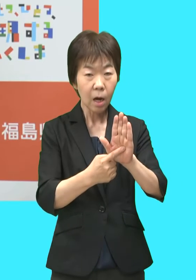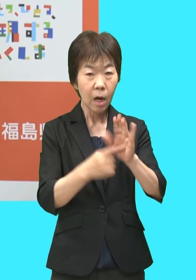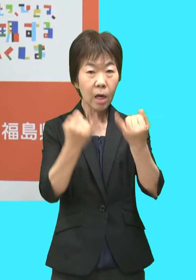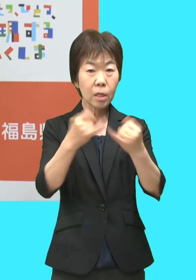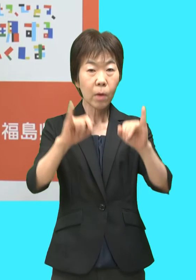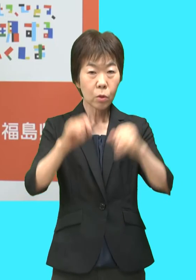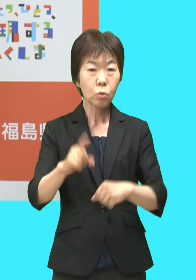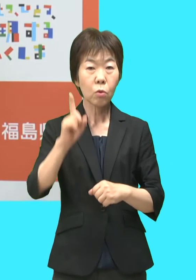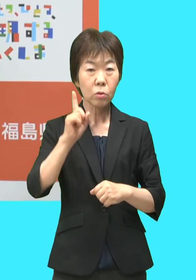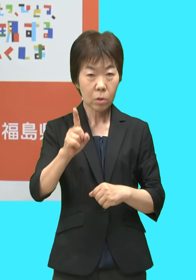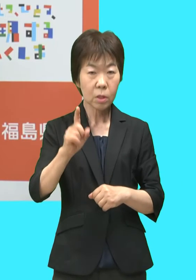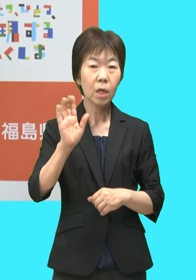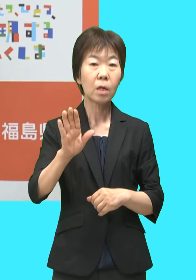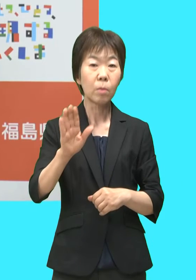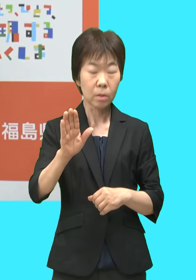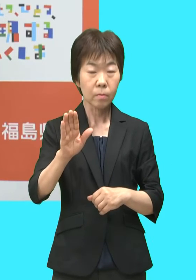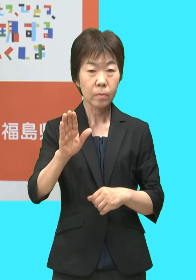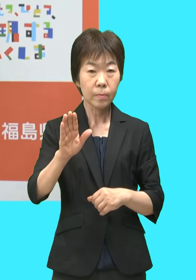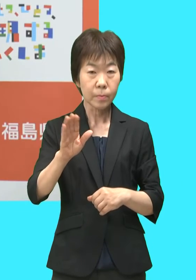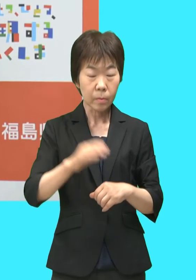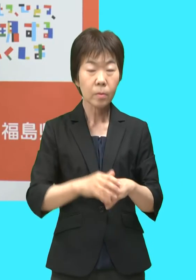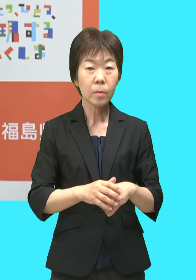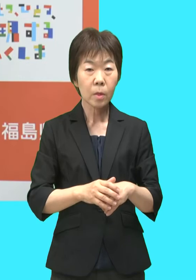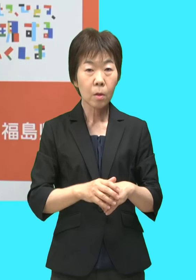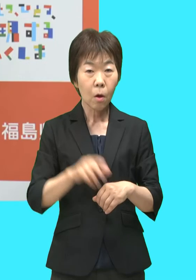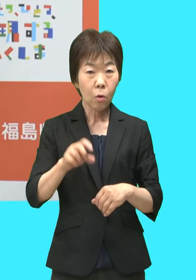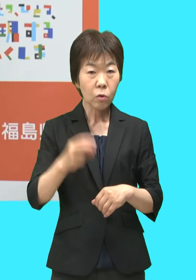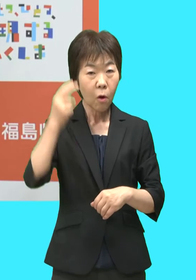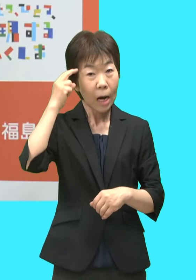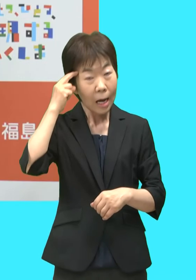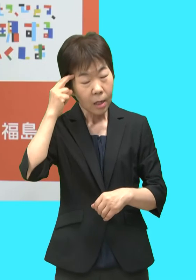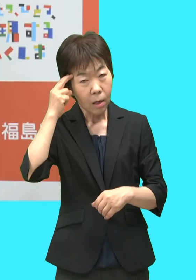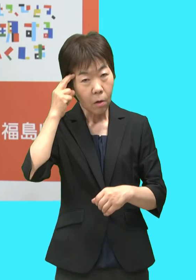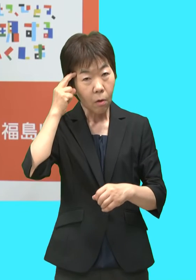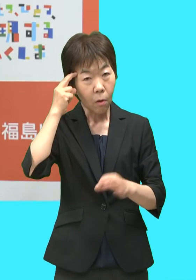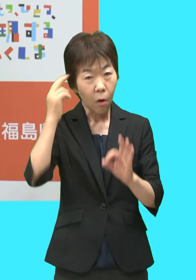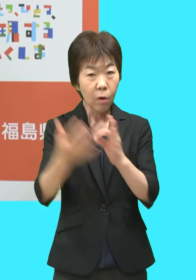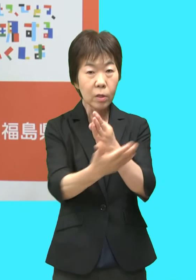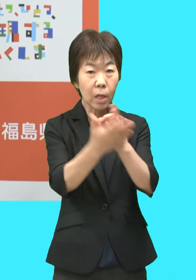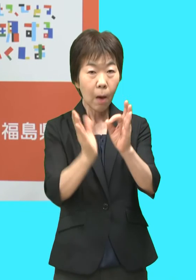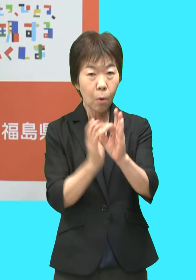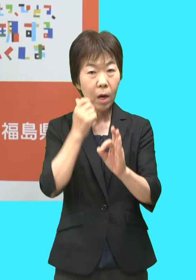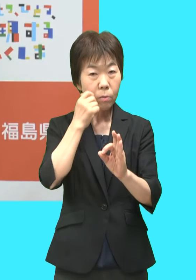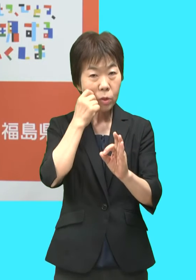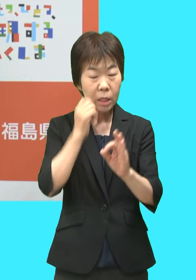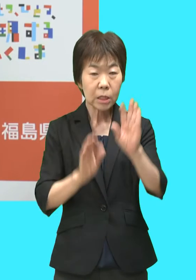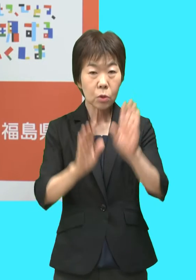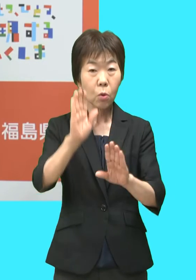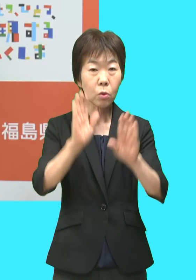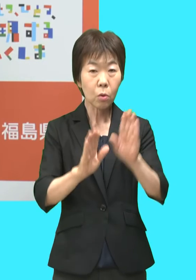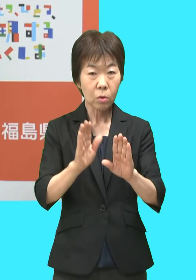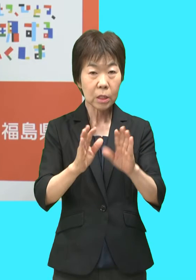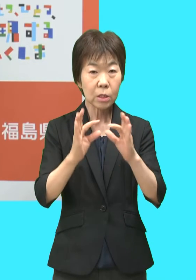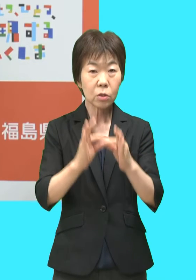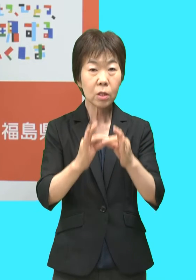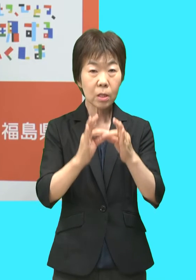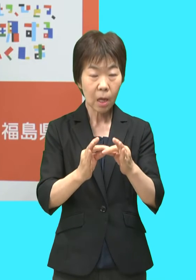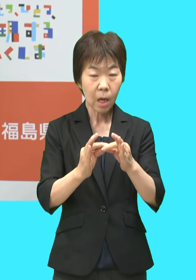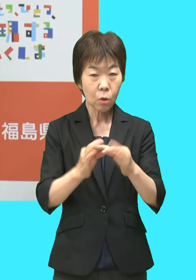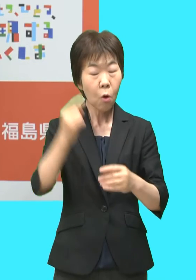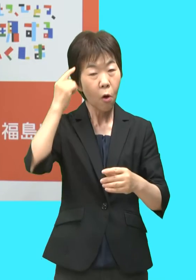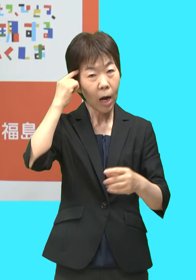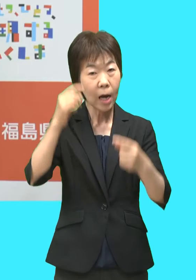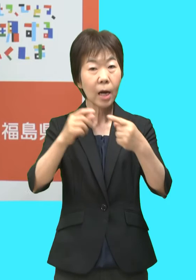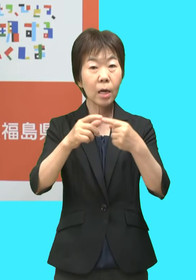ベントの一つとなっていたと思います。この理念を担保するのがこの難しい状況について知事として受け止め